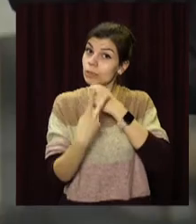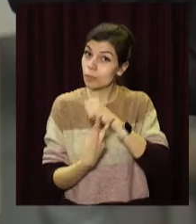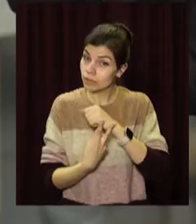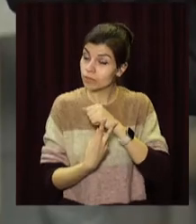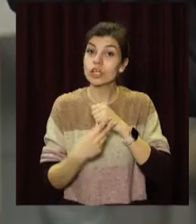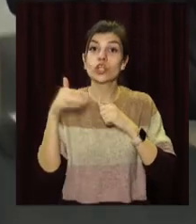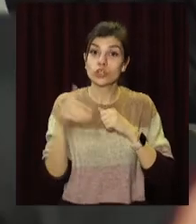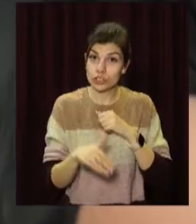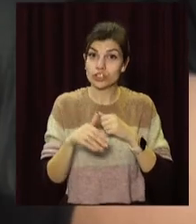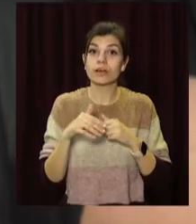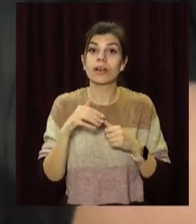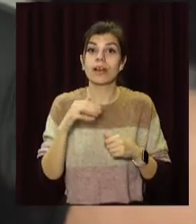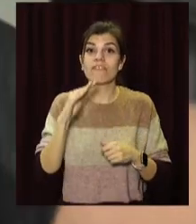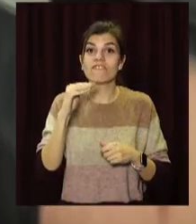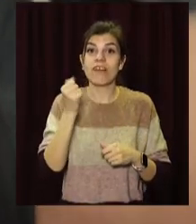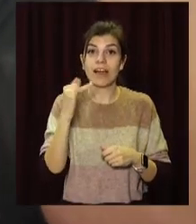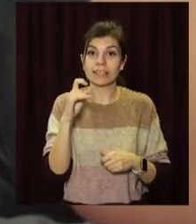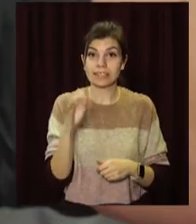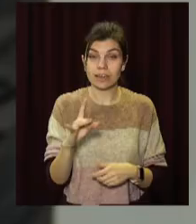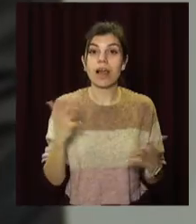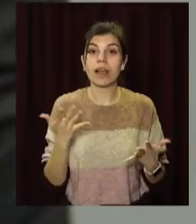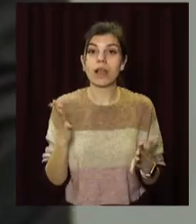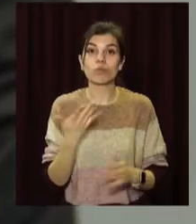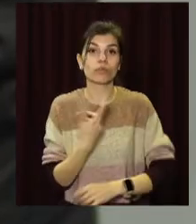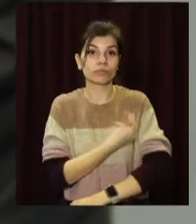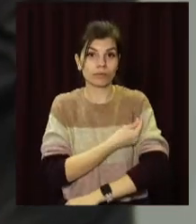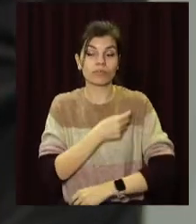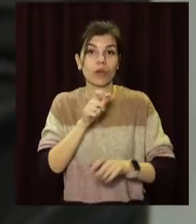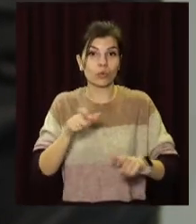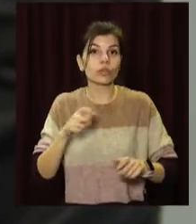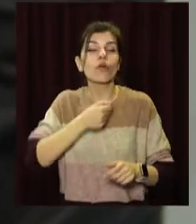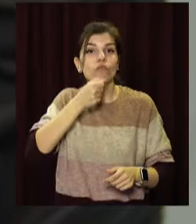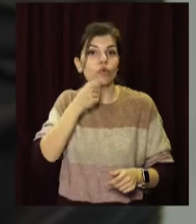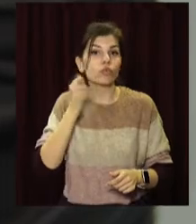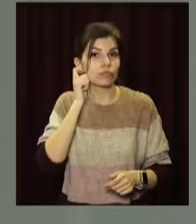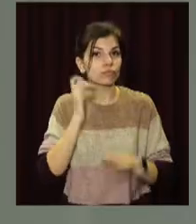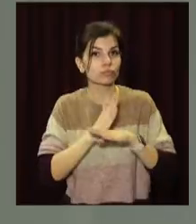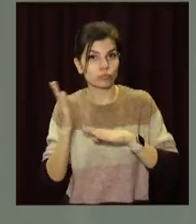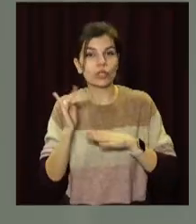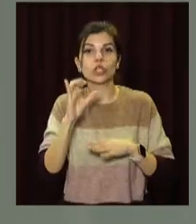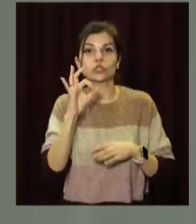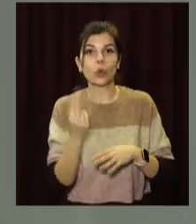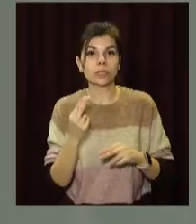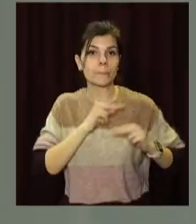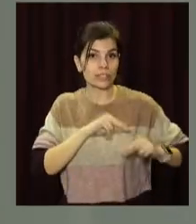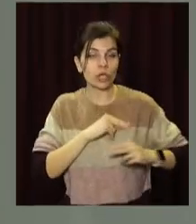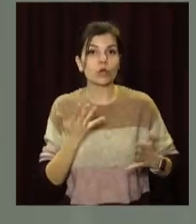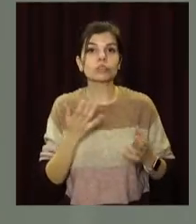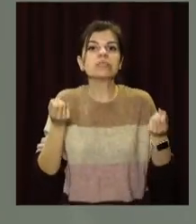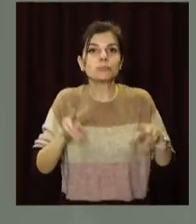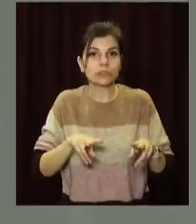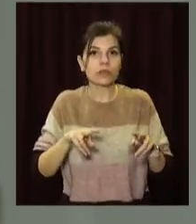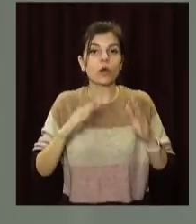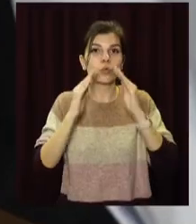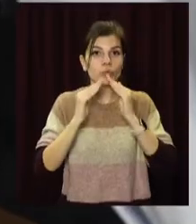поставити 117 тисяч доз вакцини Pfizer, якими імунізуватимуть людей похилого віку та соцпрацівників, що